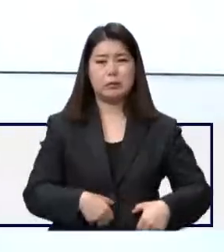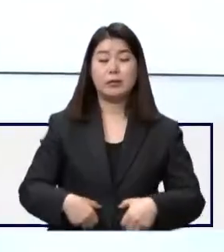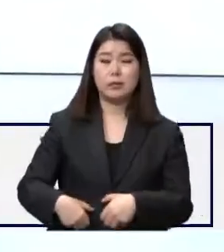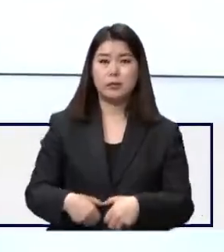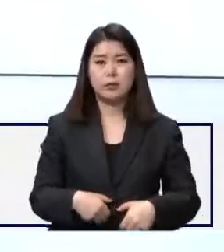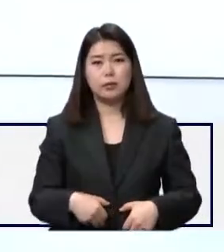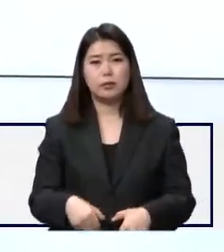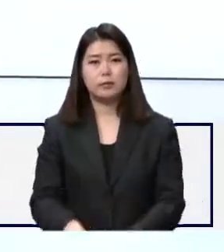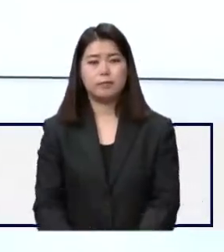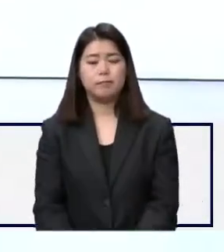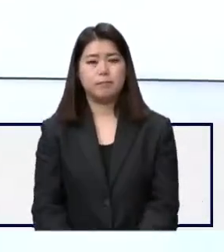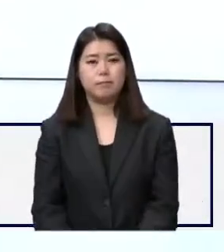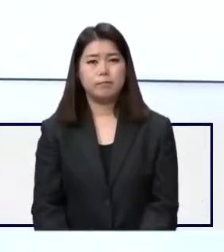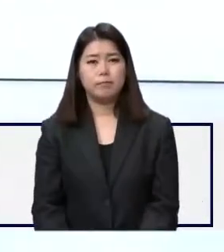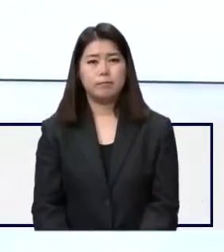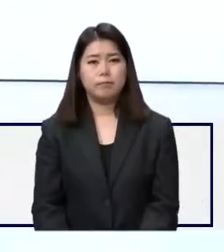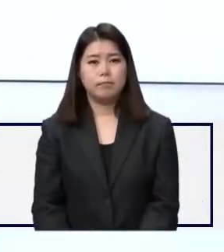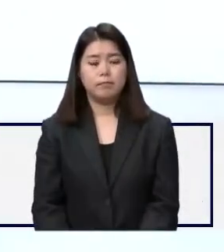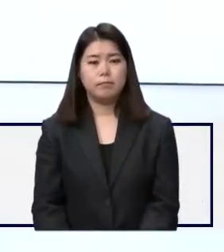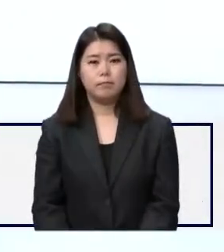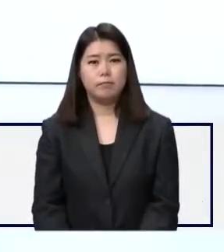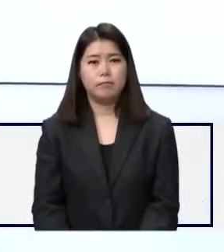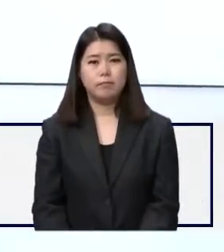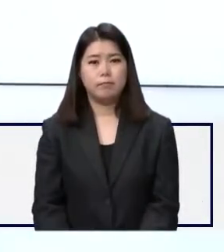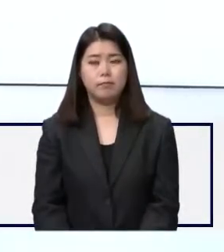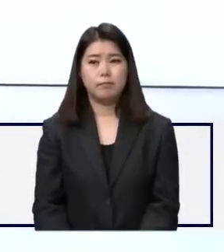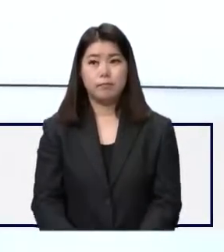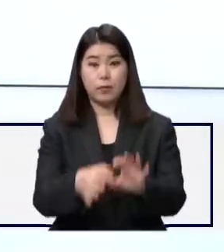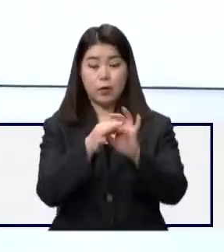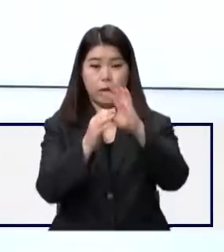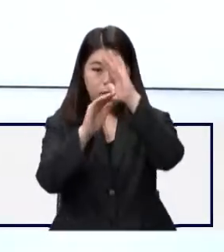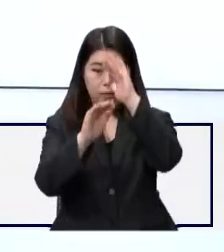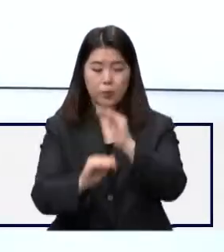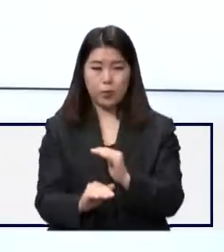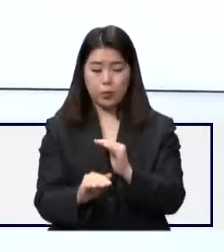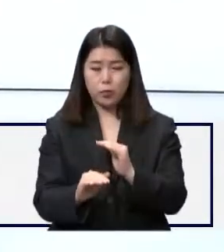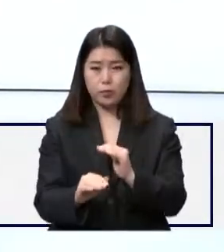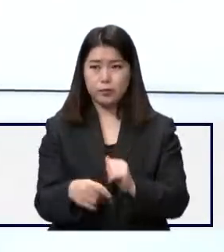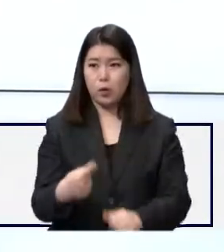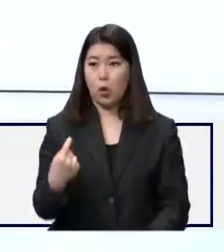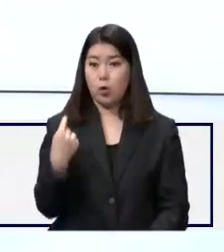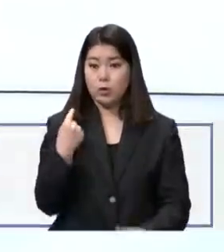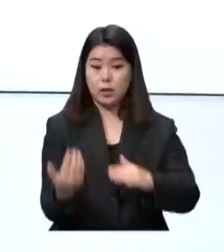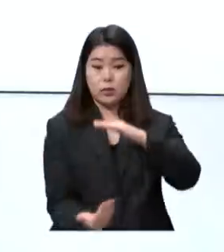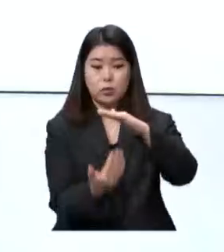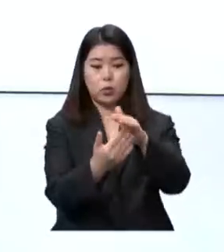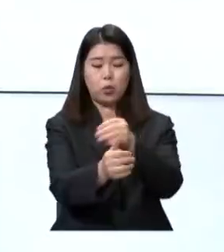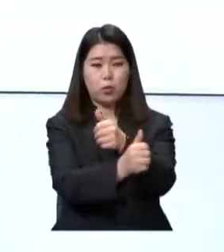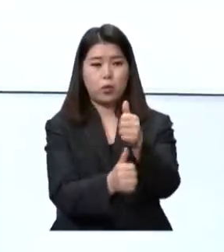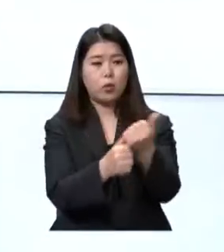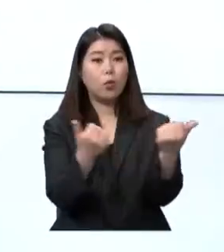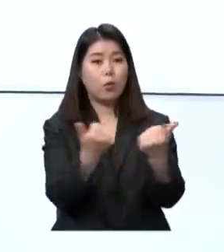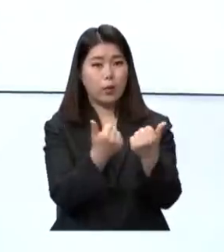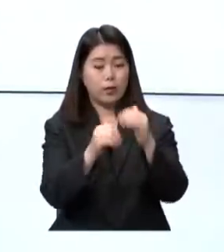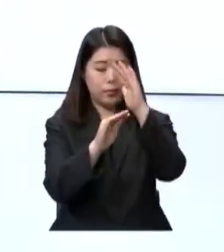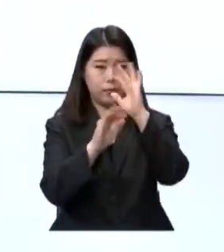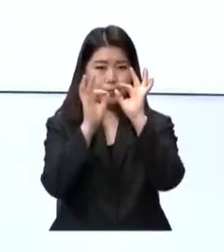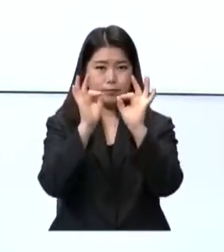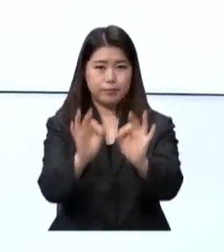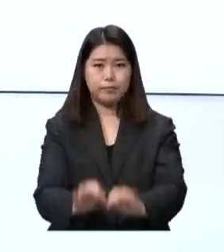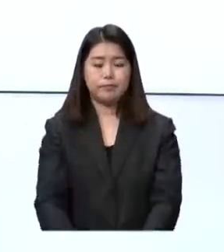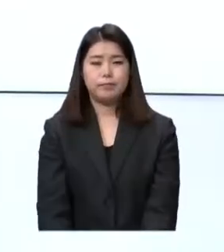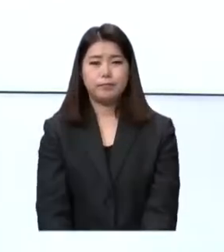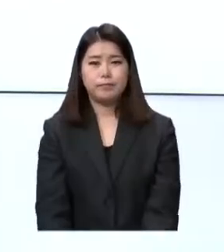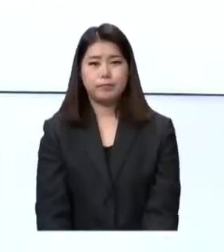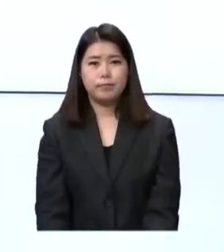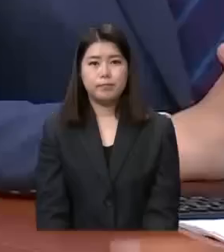내홍이 깊어지고 있다라는 건데요 관련해서 어제 있었던 최고위에서도 발언이 있었습니다 다시